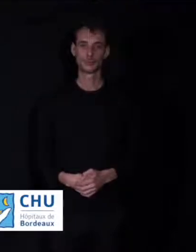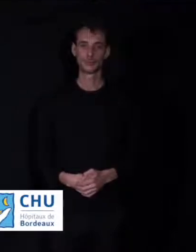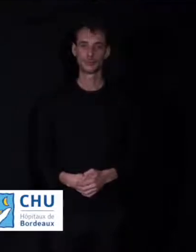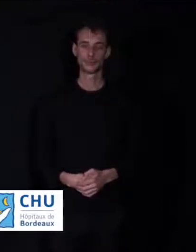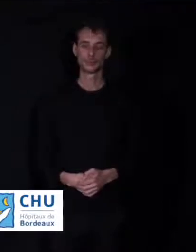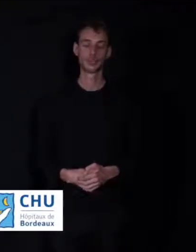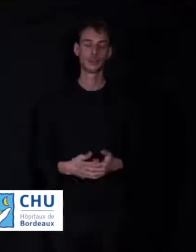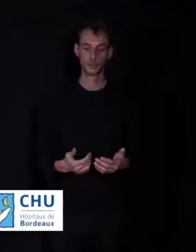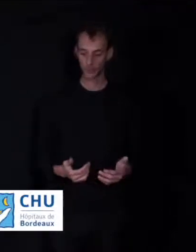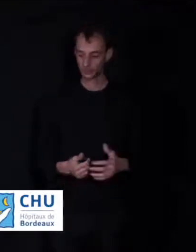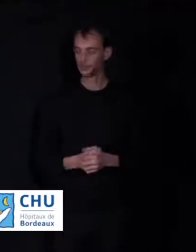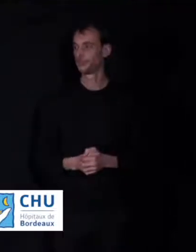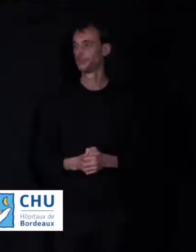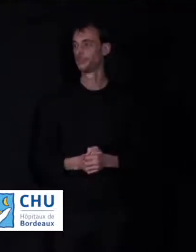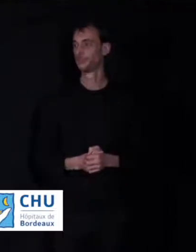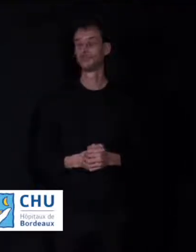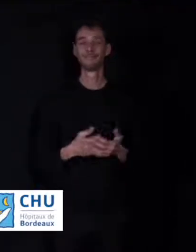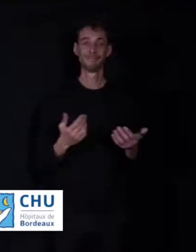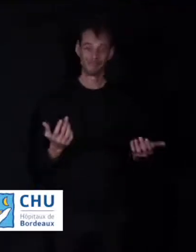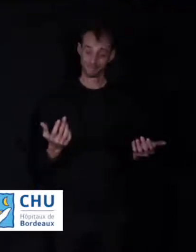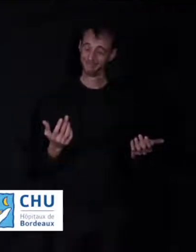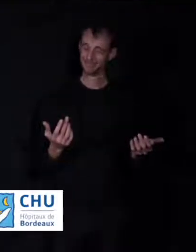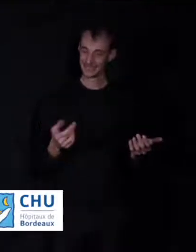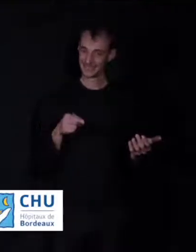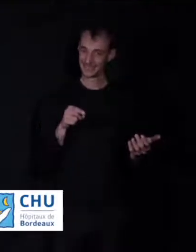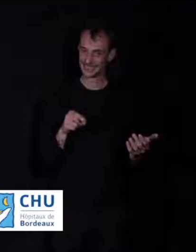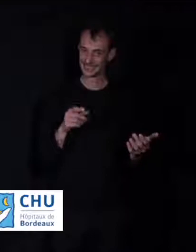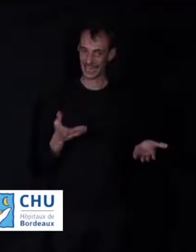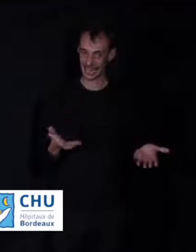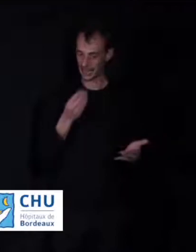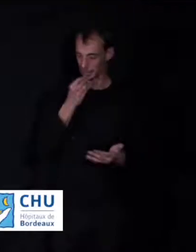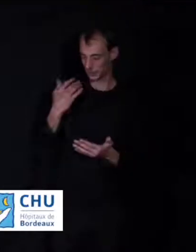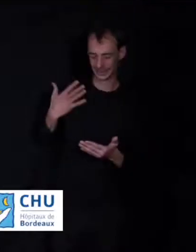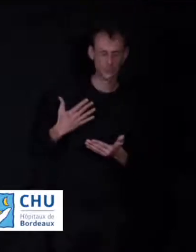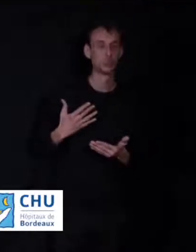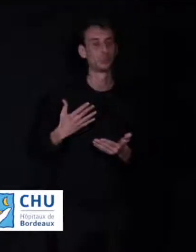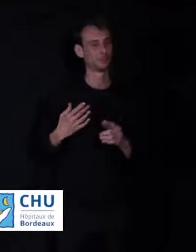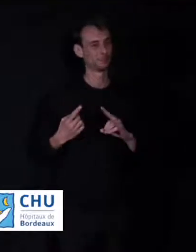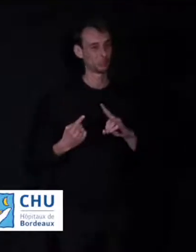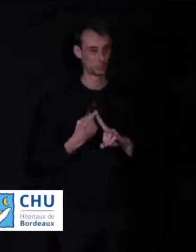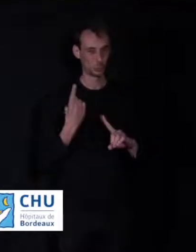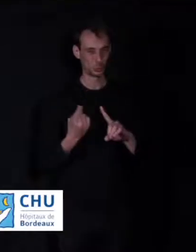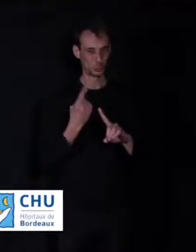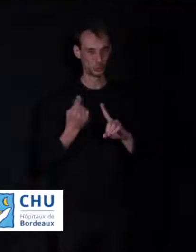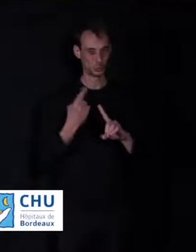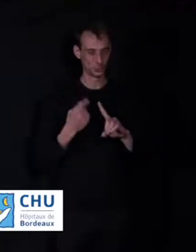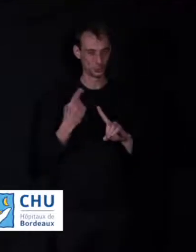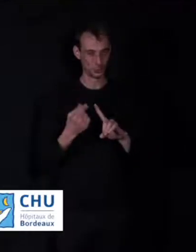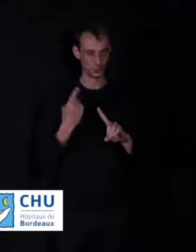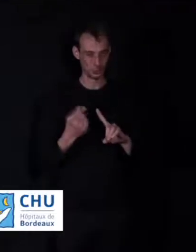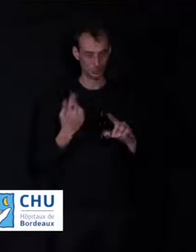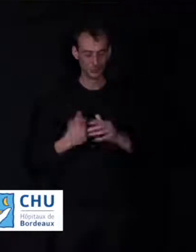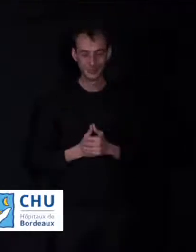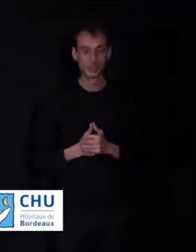Alors, on arrive à un point crucial de la présentation. le début, je pense